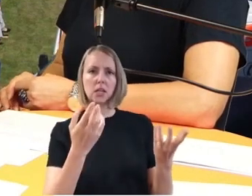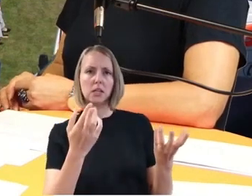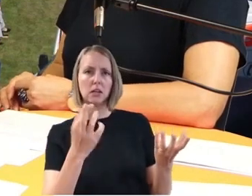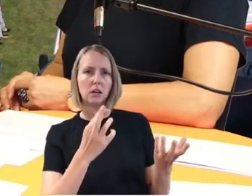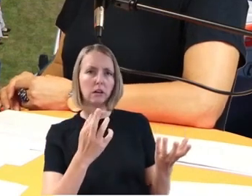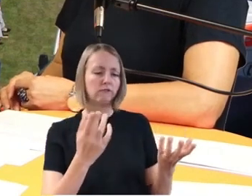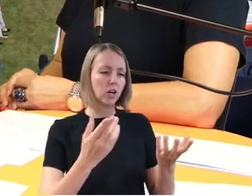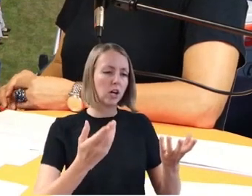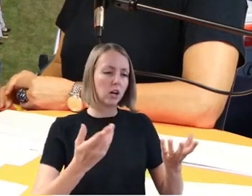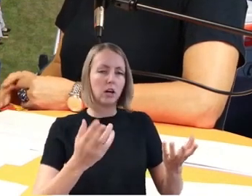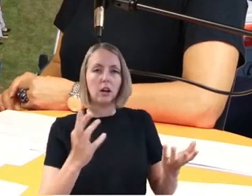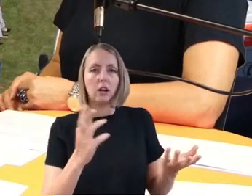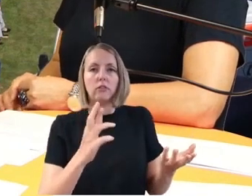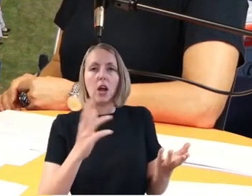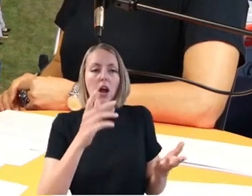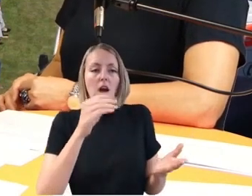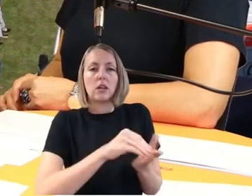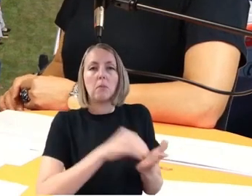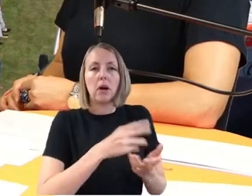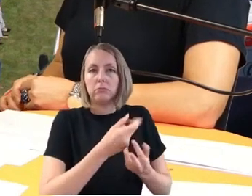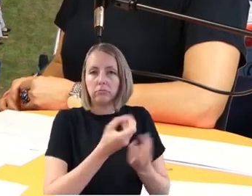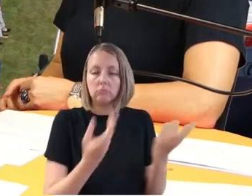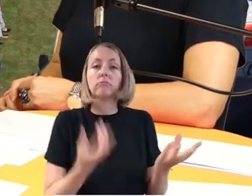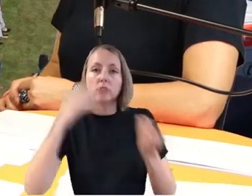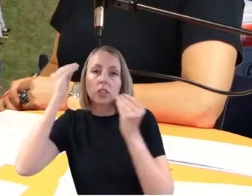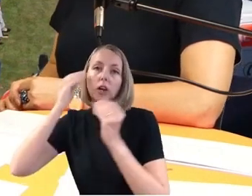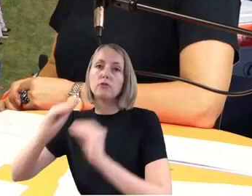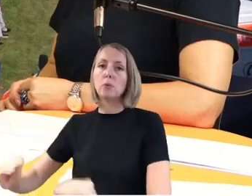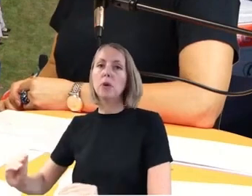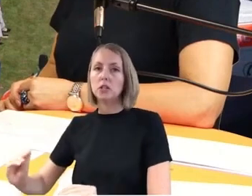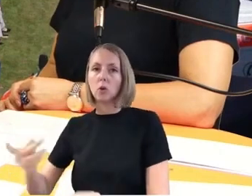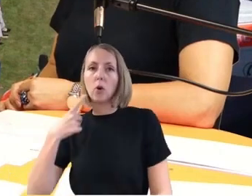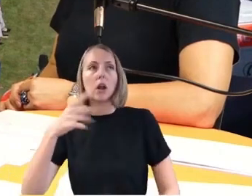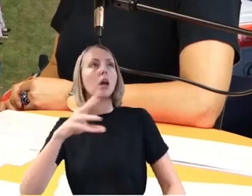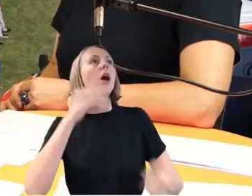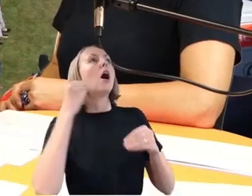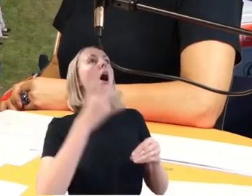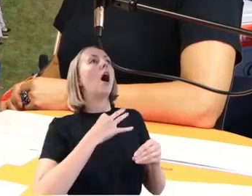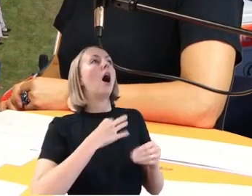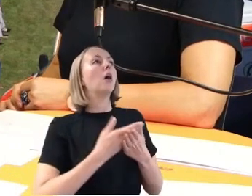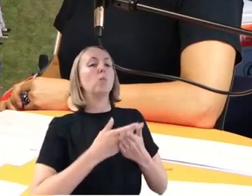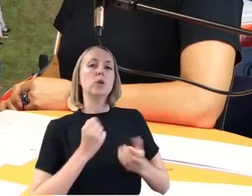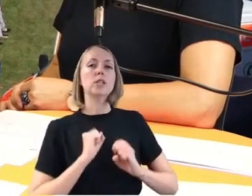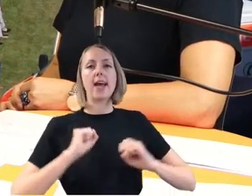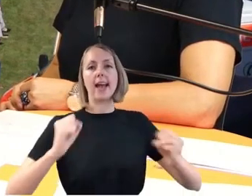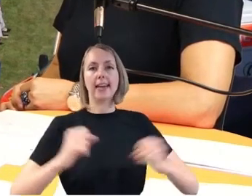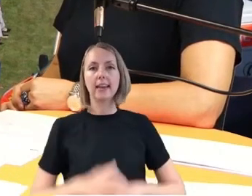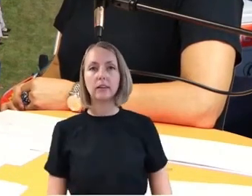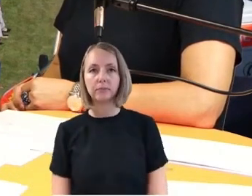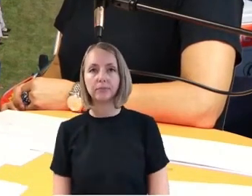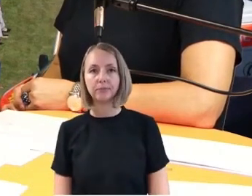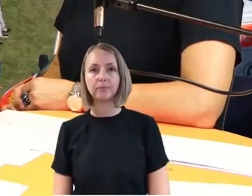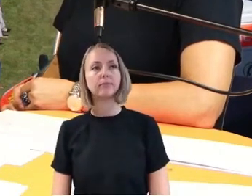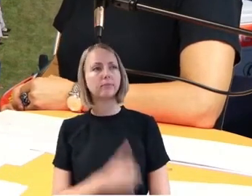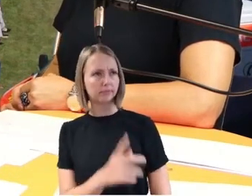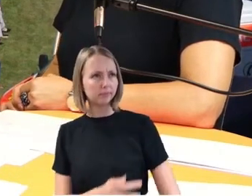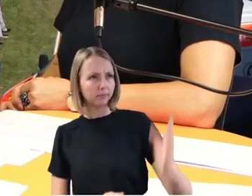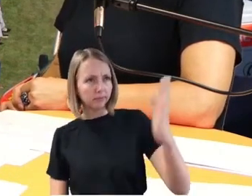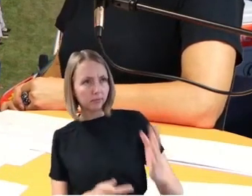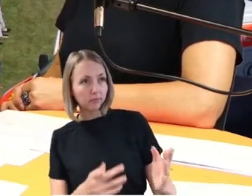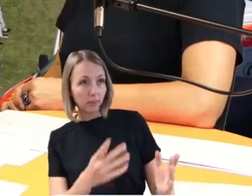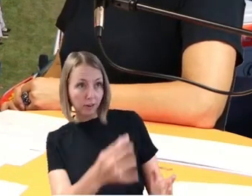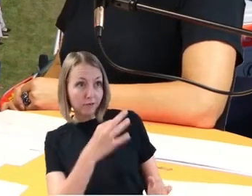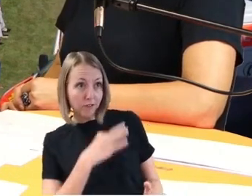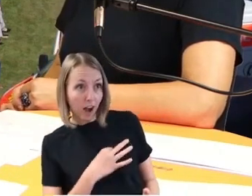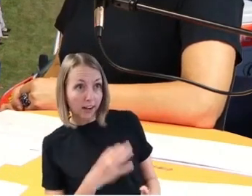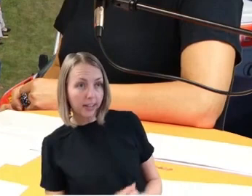darauf reagieren müssen jetzt sehe ich dass wir haben wahrscheinlich eine frage oder wenn du den aufzeigt okay dann